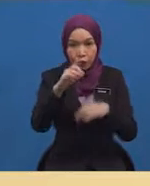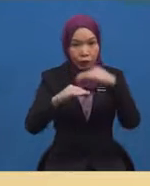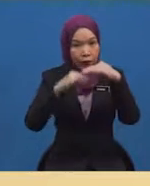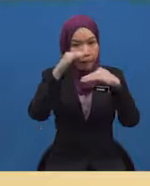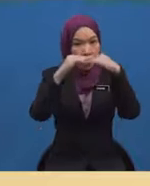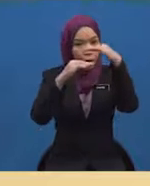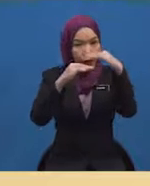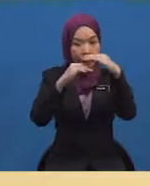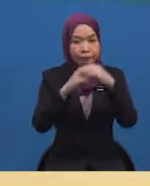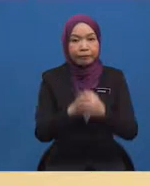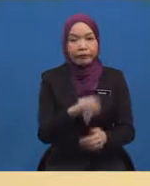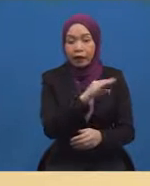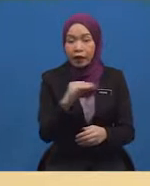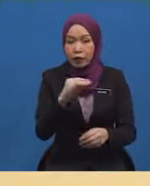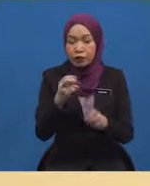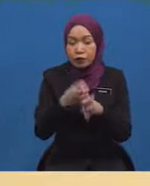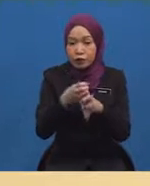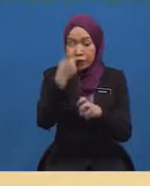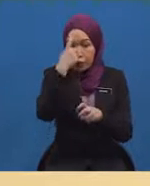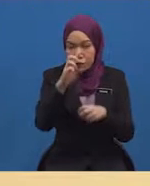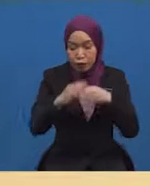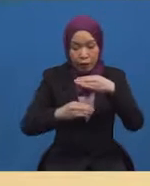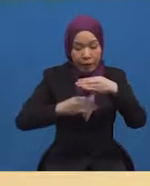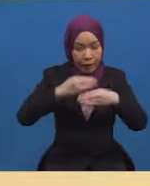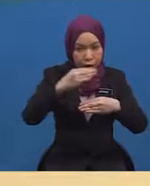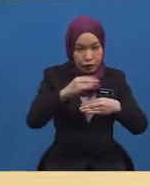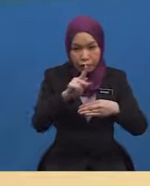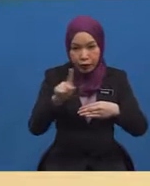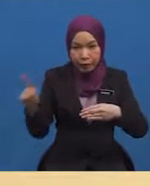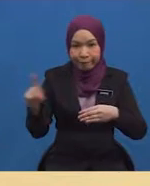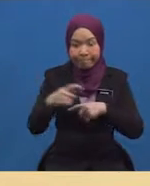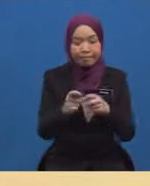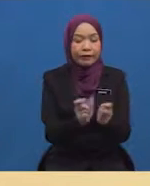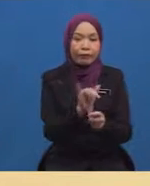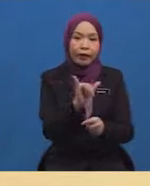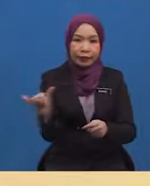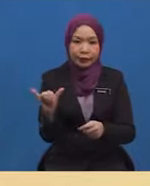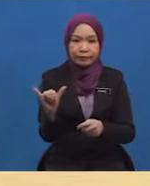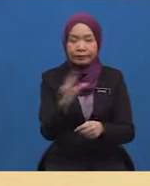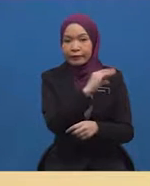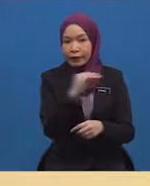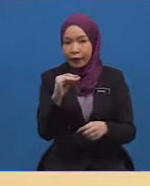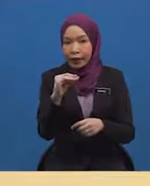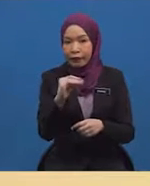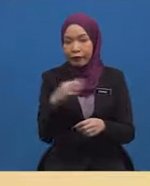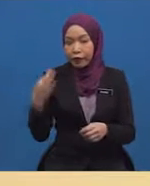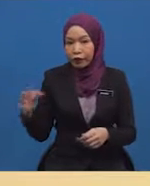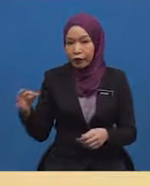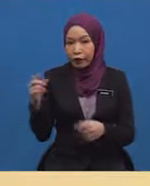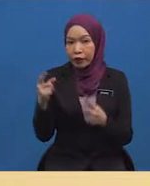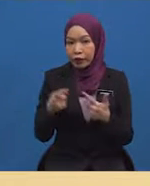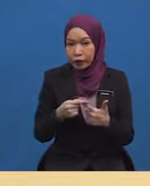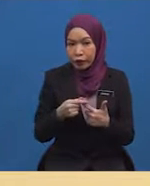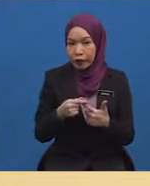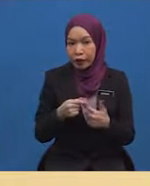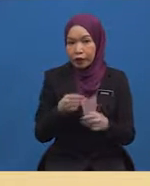banyak untuk dimajukan. Faktor fizikal yang kedua ialah iklim. Iklim